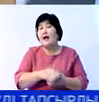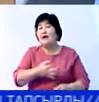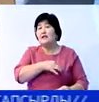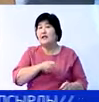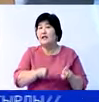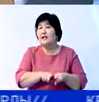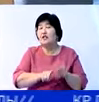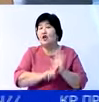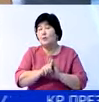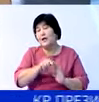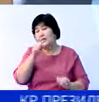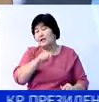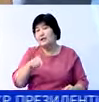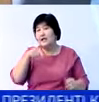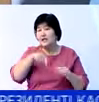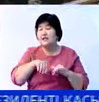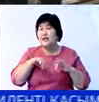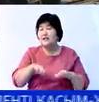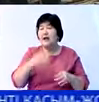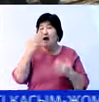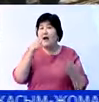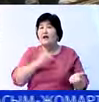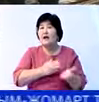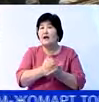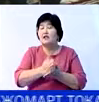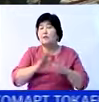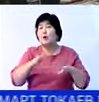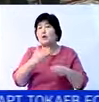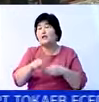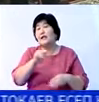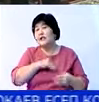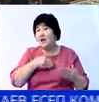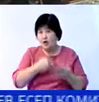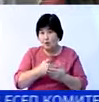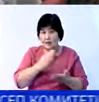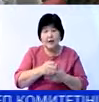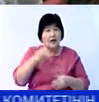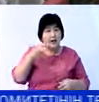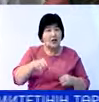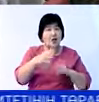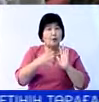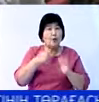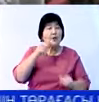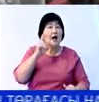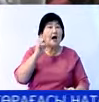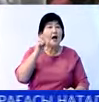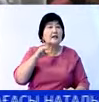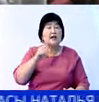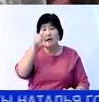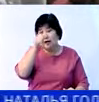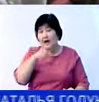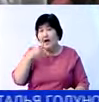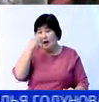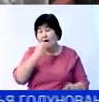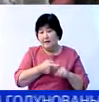ретінде бастаған. Әр жылдары ішкі істер және халыққа қызмет көрсету салаларында еңбек етсе, 2019 жылдың қаңтар айынан бастап қалалық